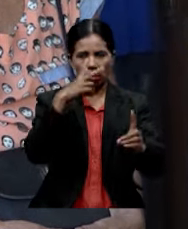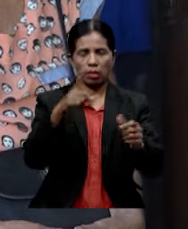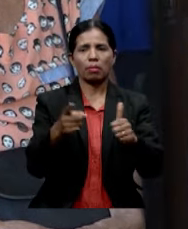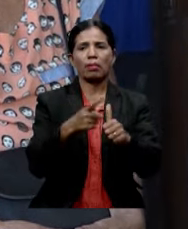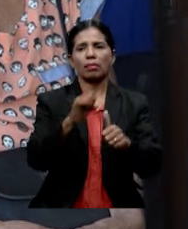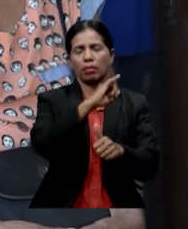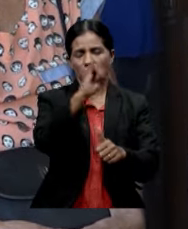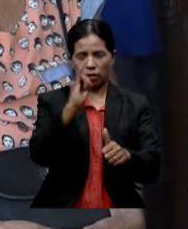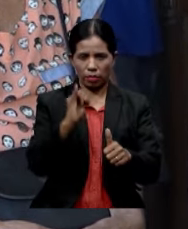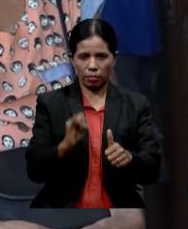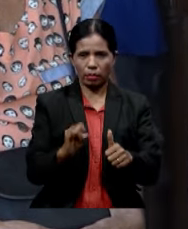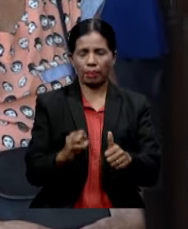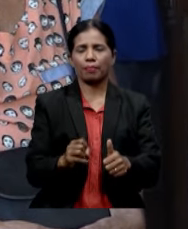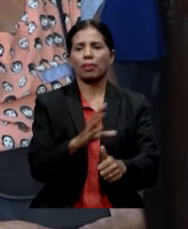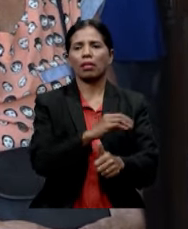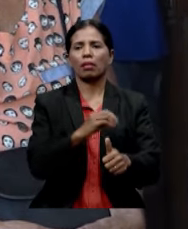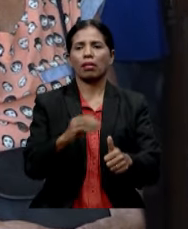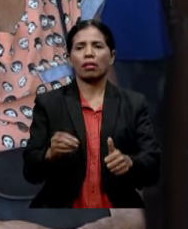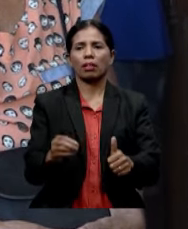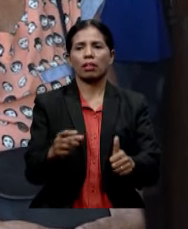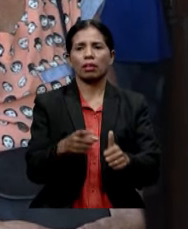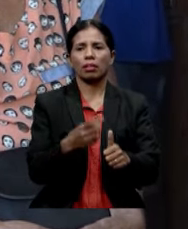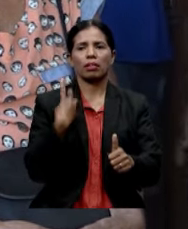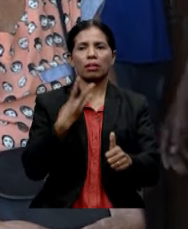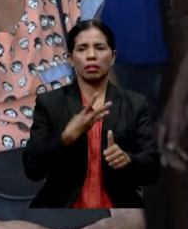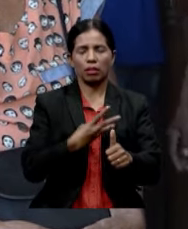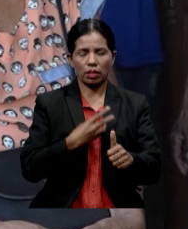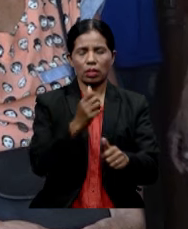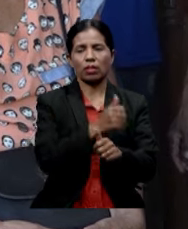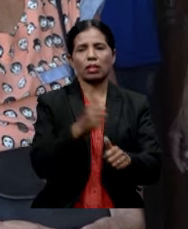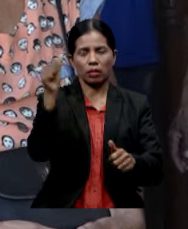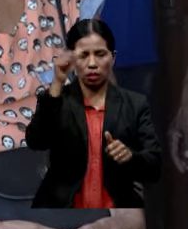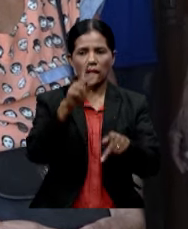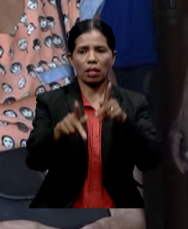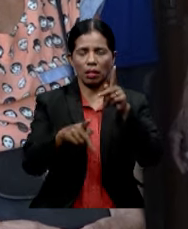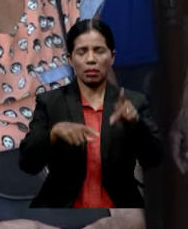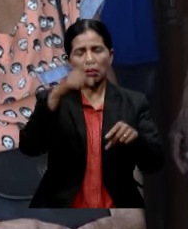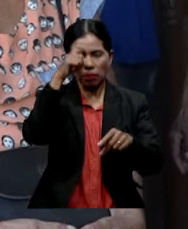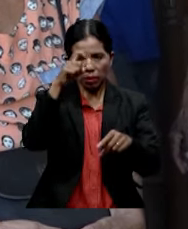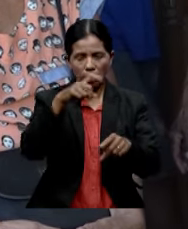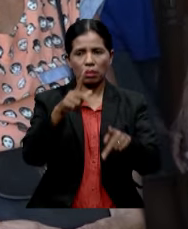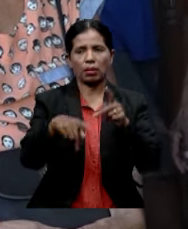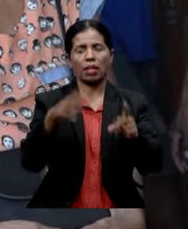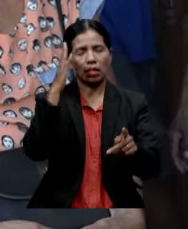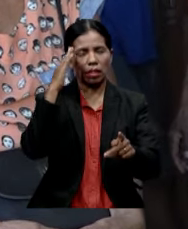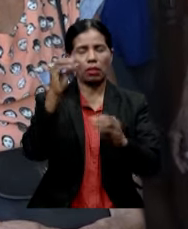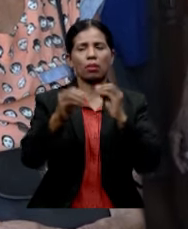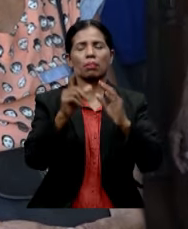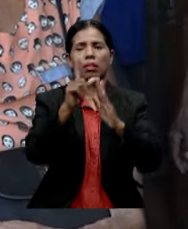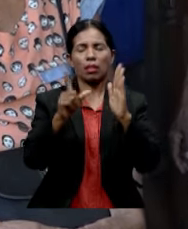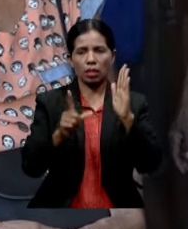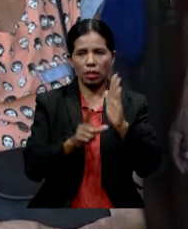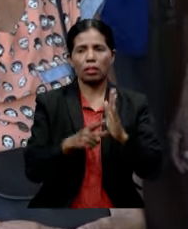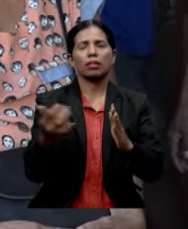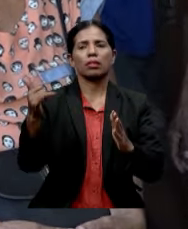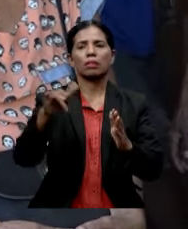interrogatorio sengkuane primero interrogatorio na bema fir kata kita nyator judisai ser na ba ema na bema matene ema na bema atene kona ba lei muito bem dia sira